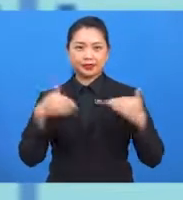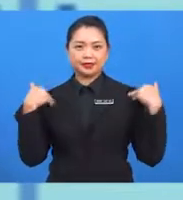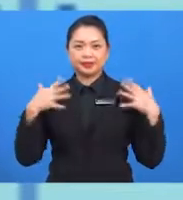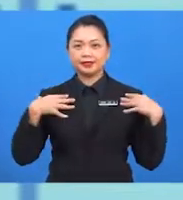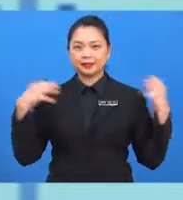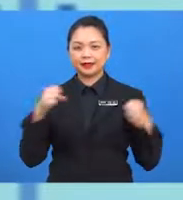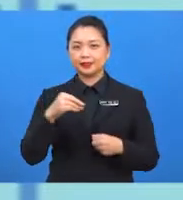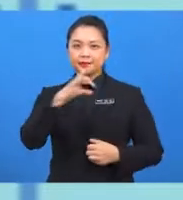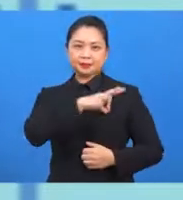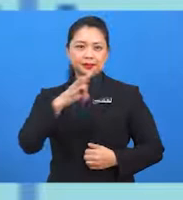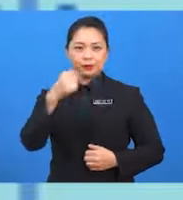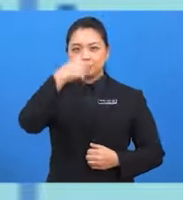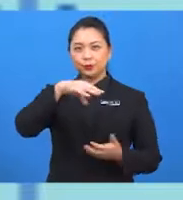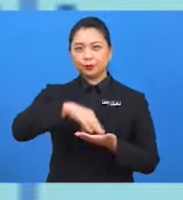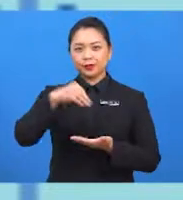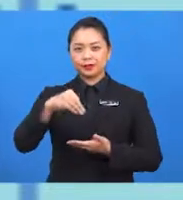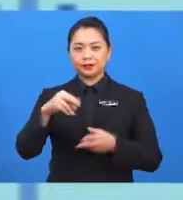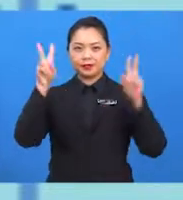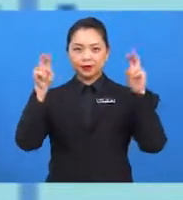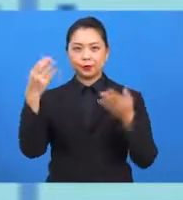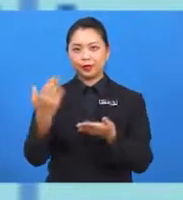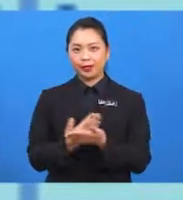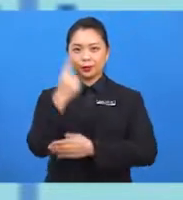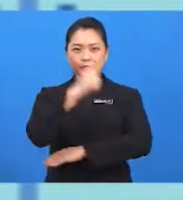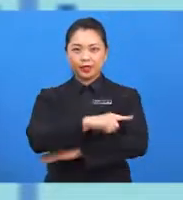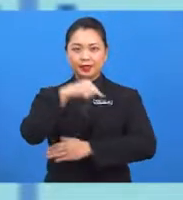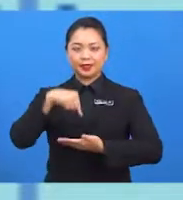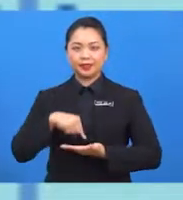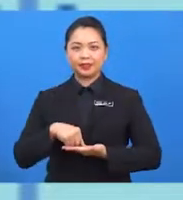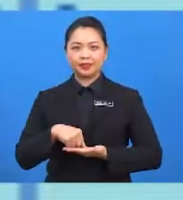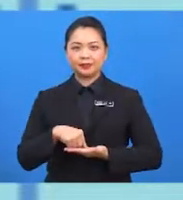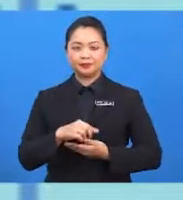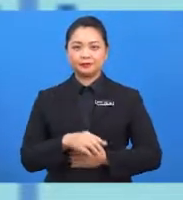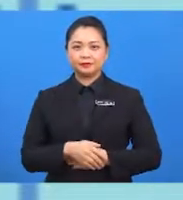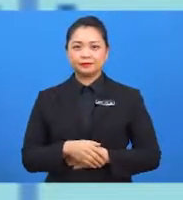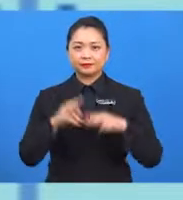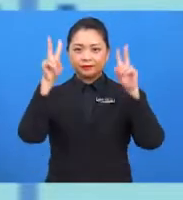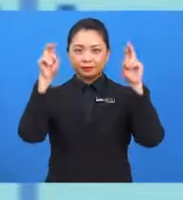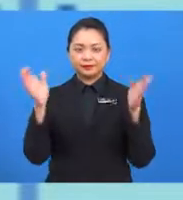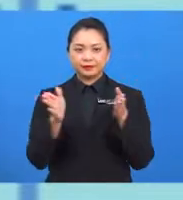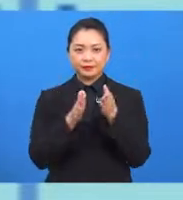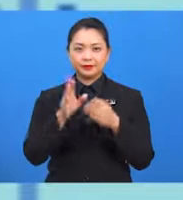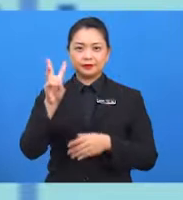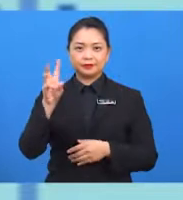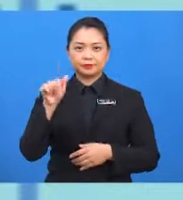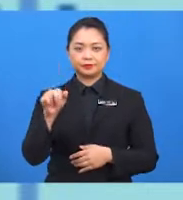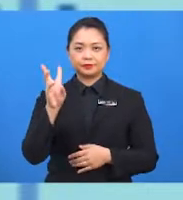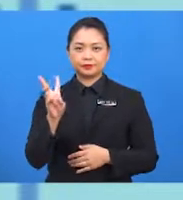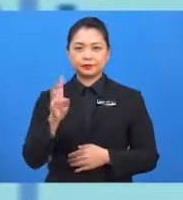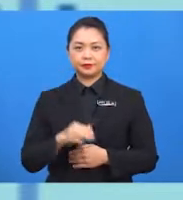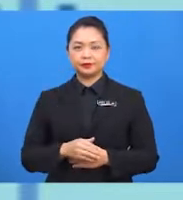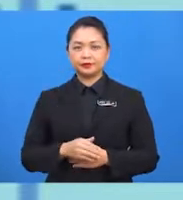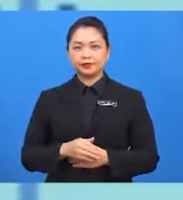dan bersemangat untuk belajar tajwid baharu pada hari ini yaitu Sapta Joko 66